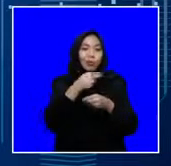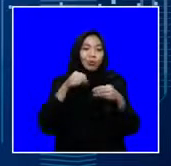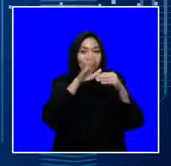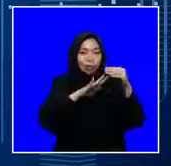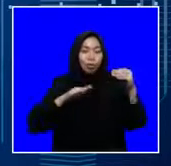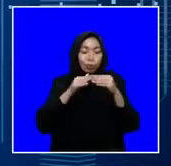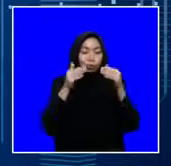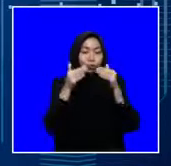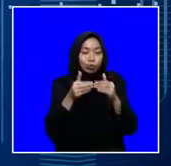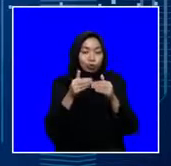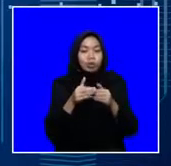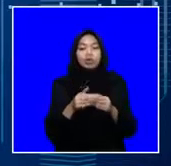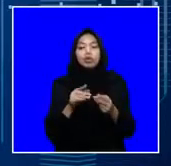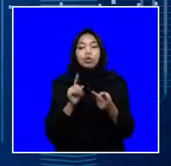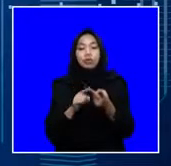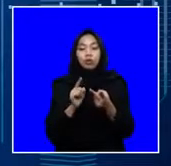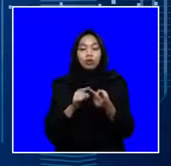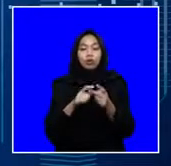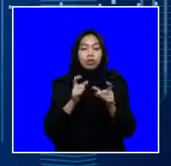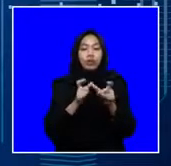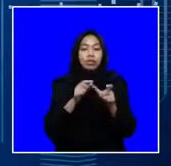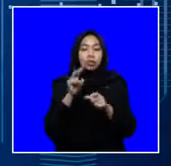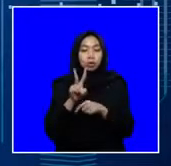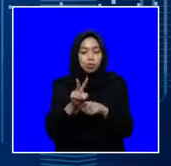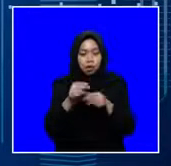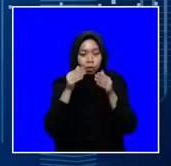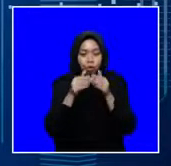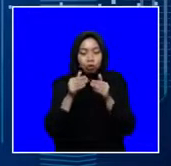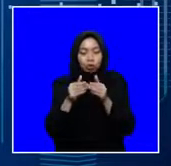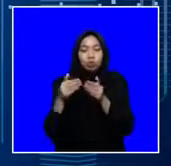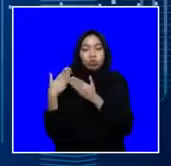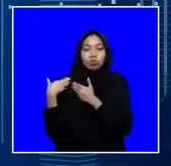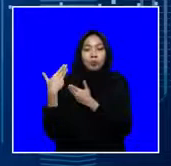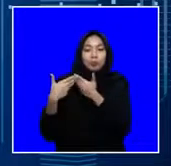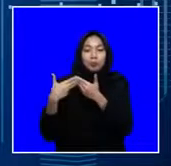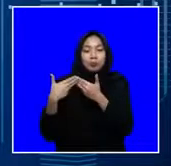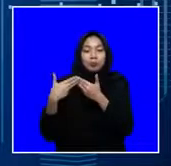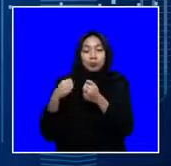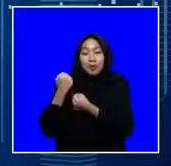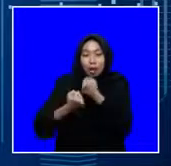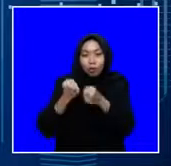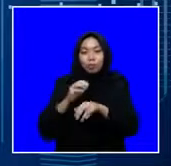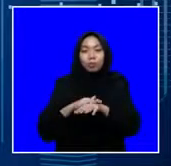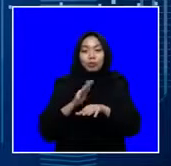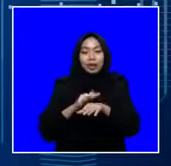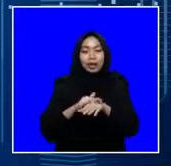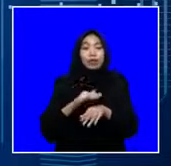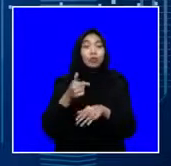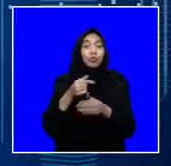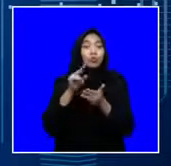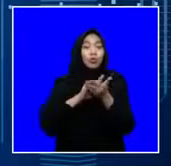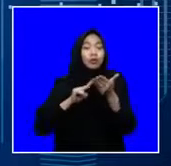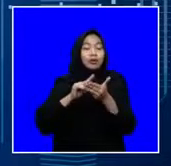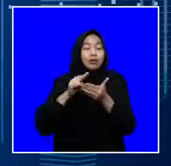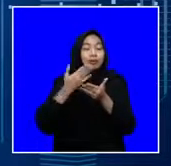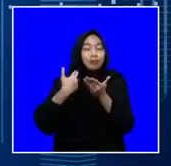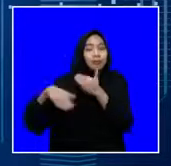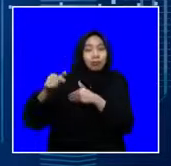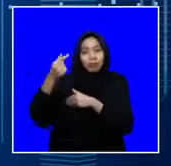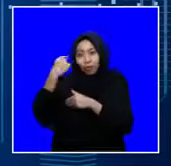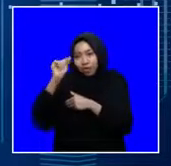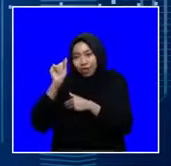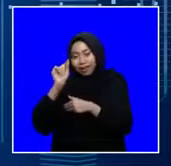dan juga beasiswa S2 khusus untuk pelaku budaya, ya, baik di dalam negeri maupun di luar negeri, ya, dan juga